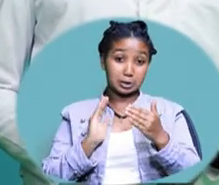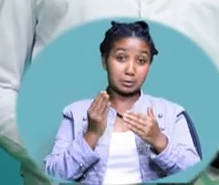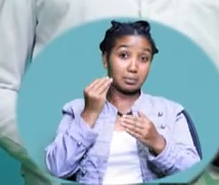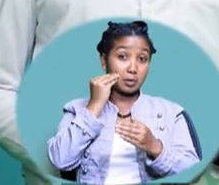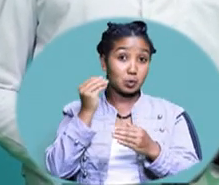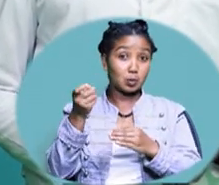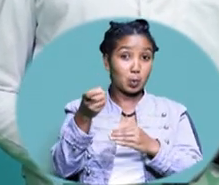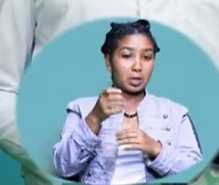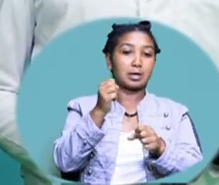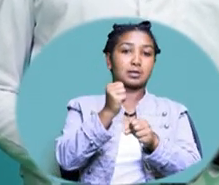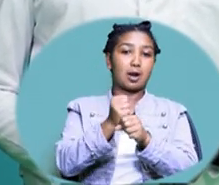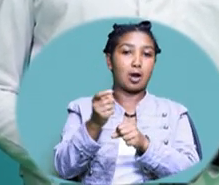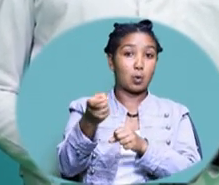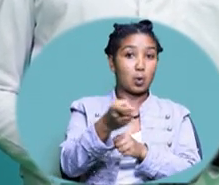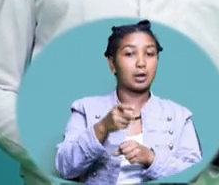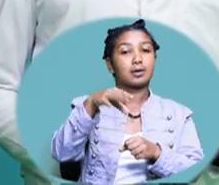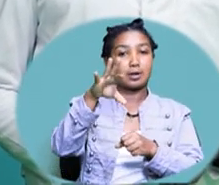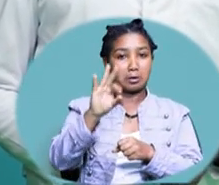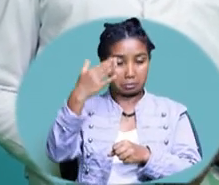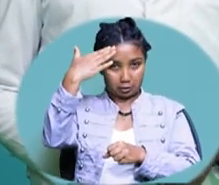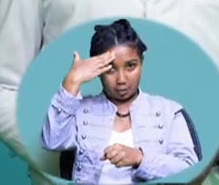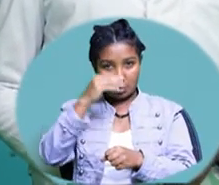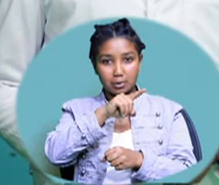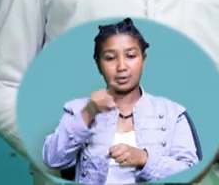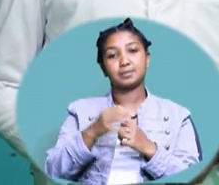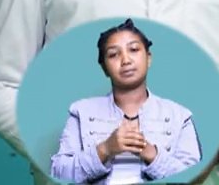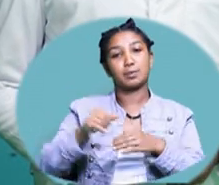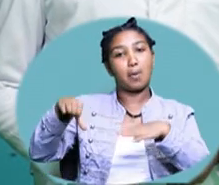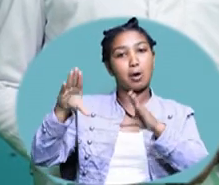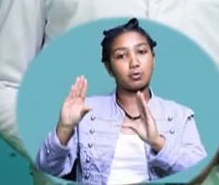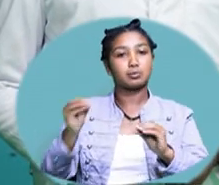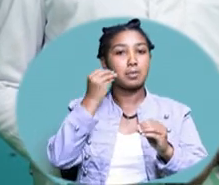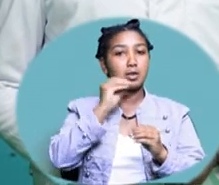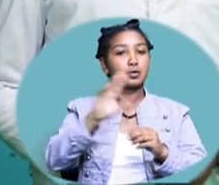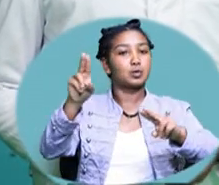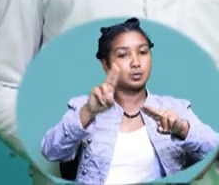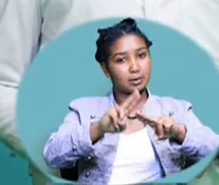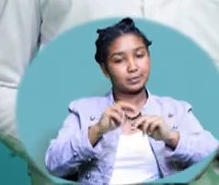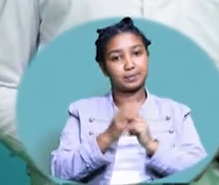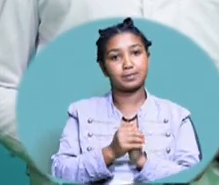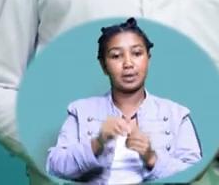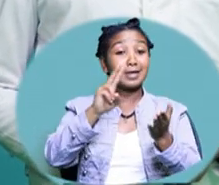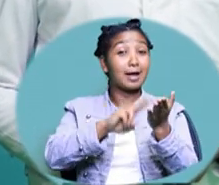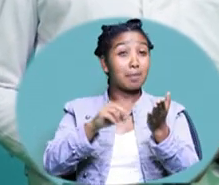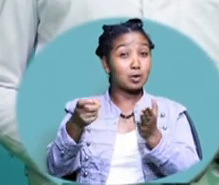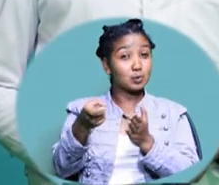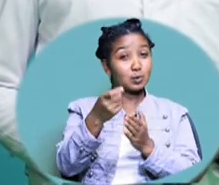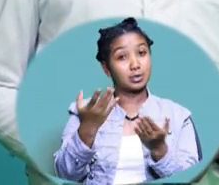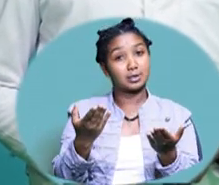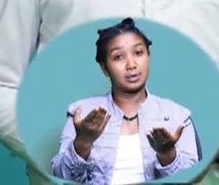ሆነን እየሰራን እንደሆነ ይታወቃል። እናንተም ተማሪዎች እንግዲህ በቤታችሁ ቁጭ ብላችሁ እያነበባችሁ